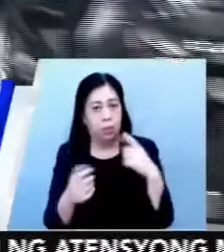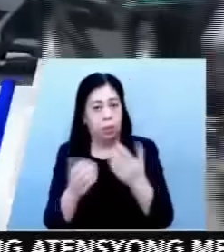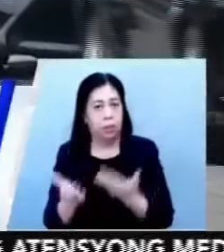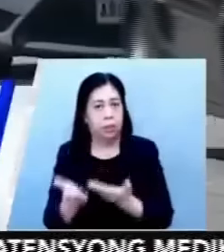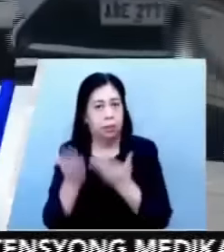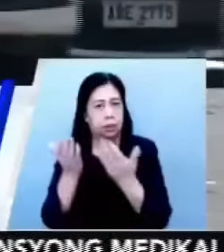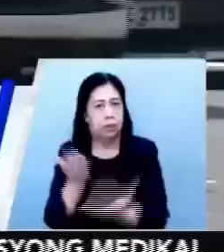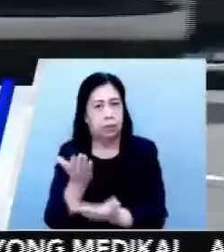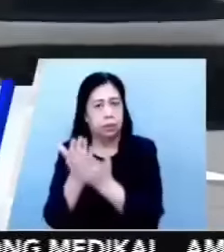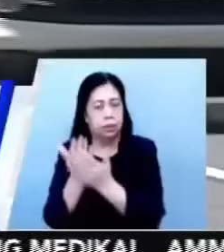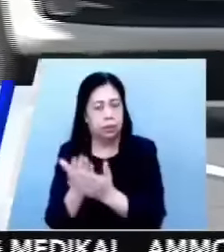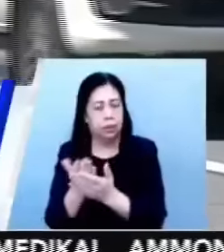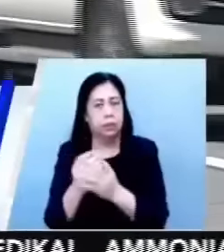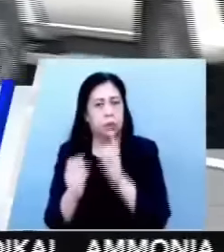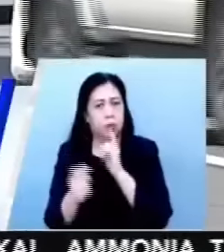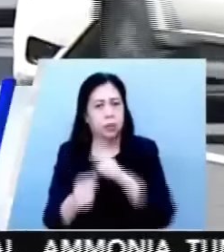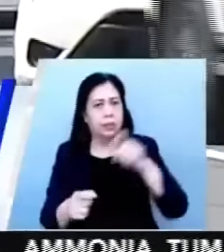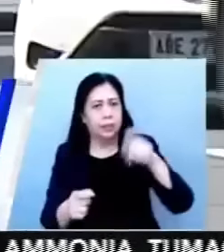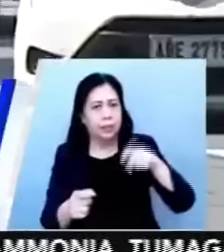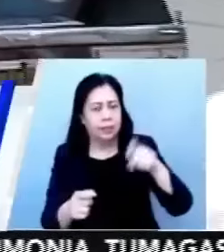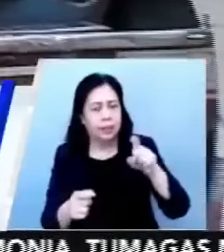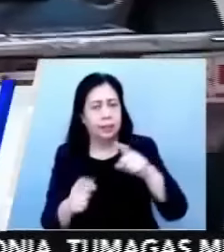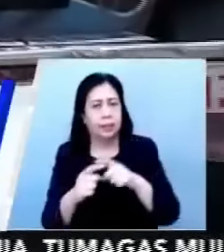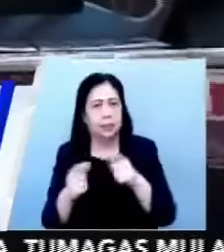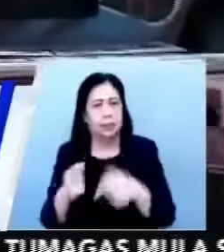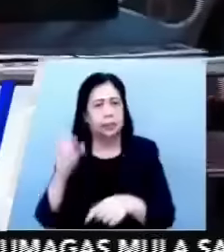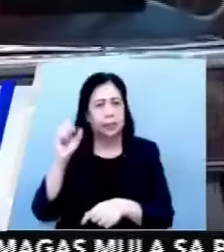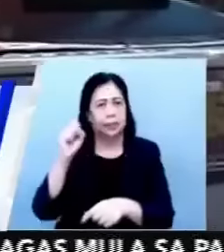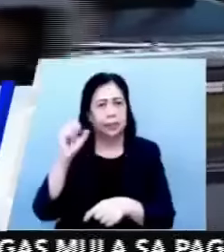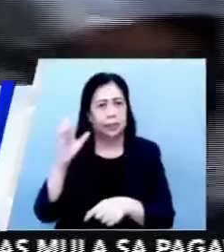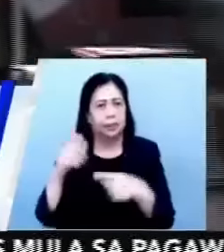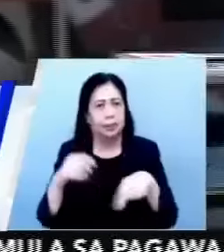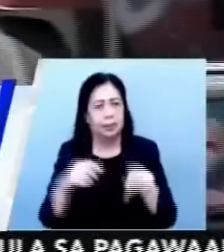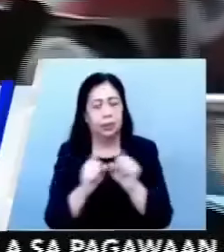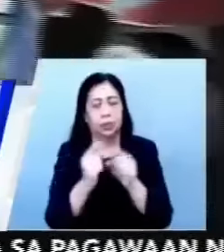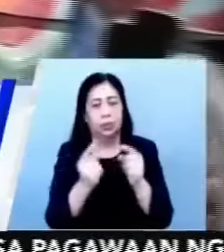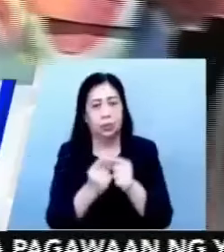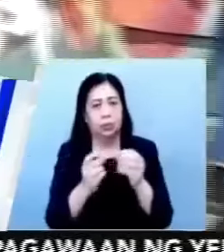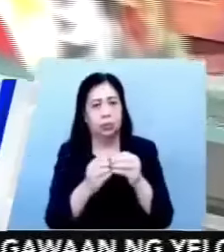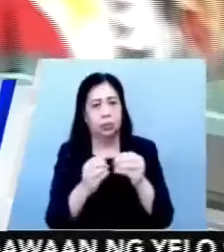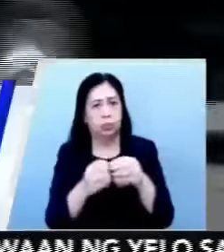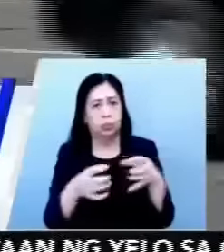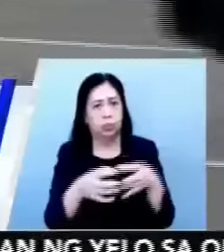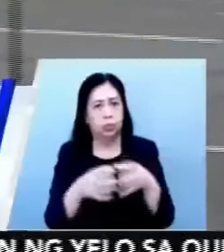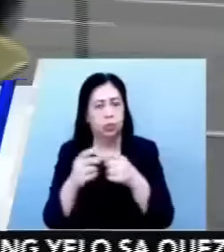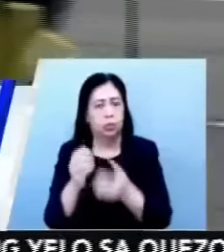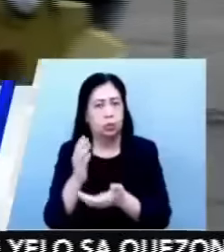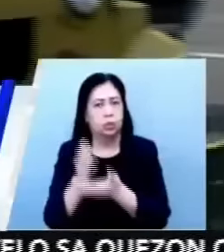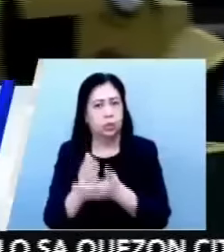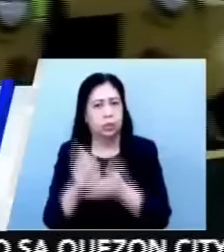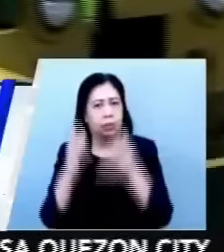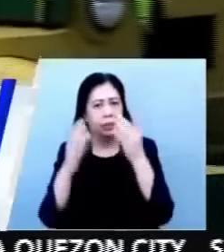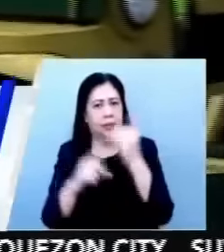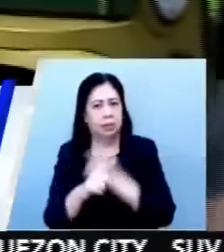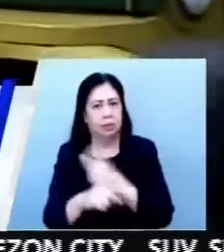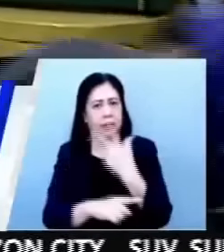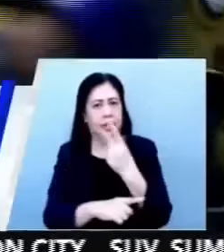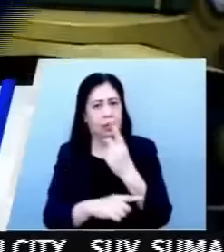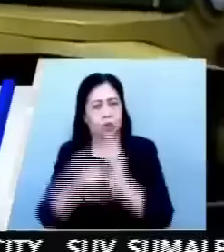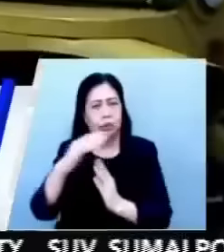ng extremely urgent motion sa Korte Suprema ang ilan pang transport group para pigilan ang December 31